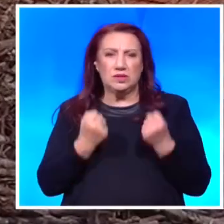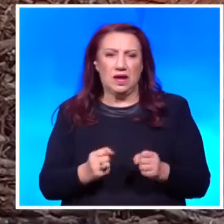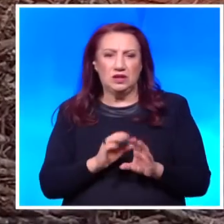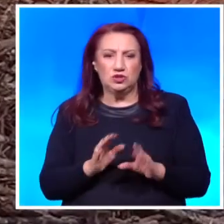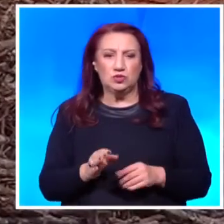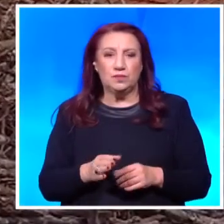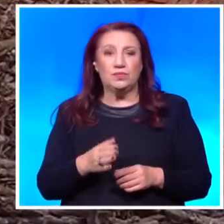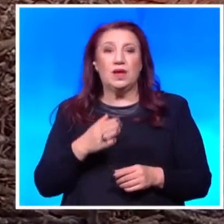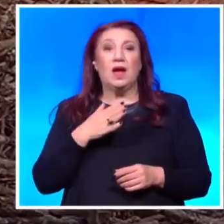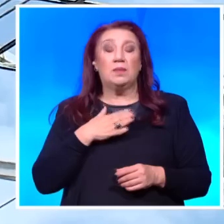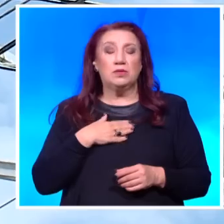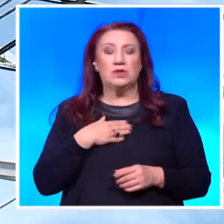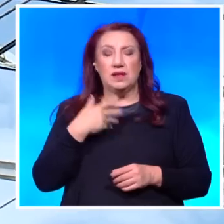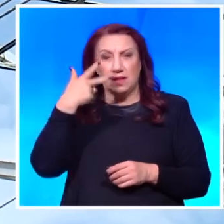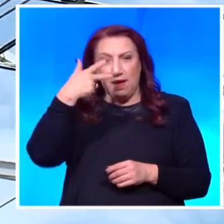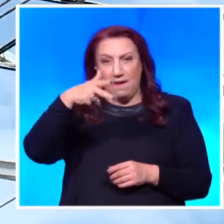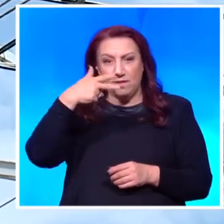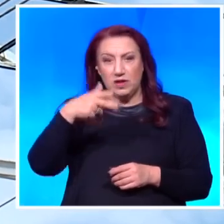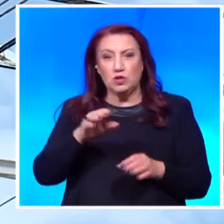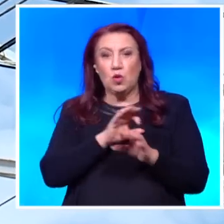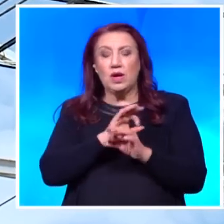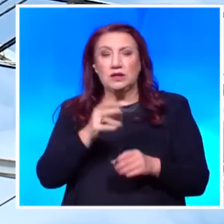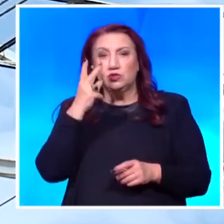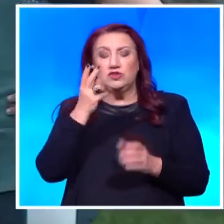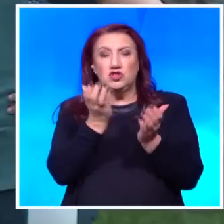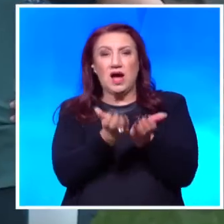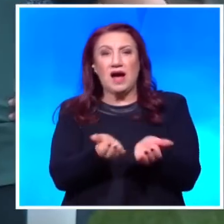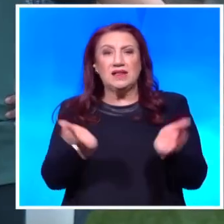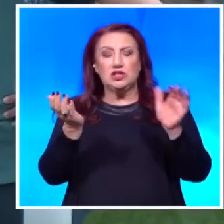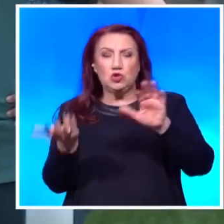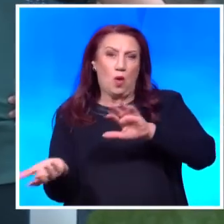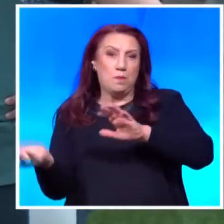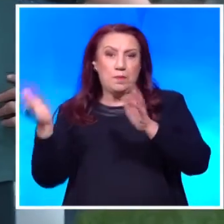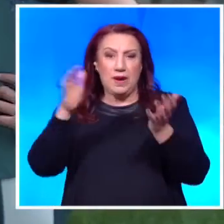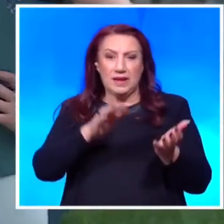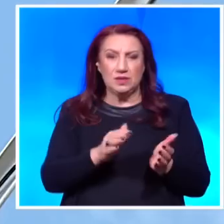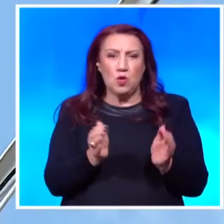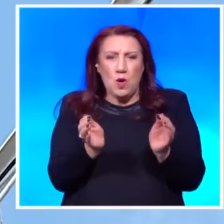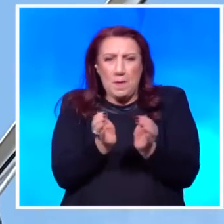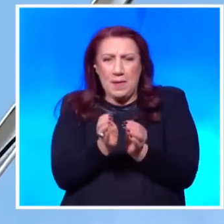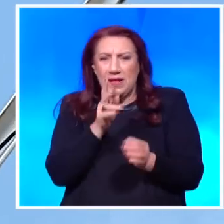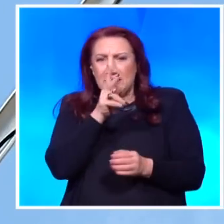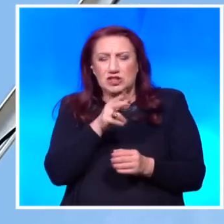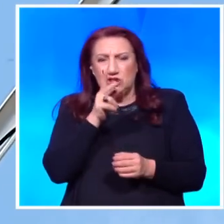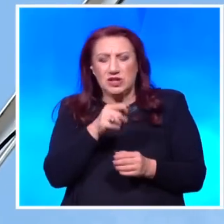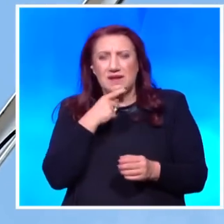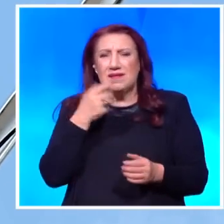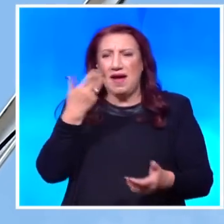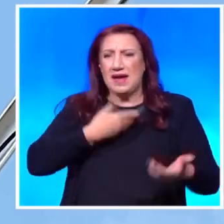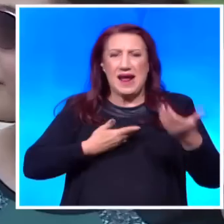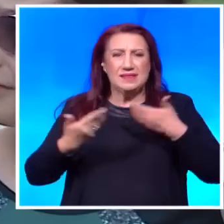Благодарение на видеонаблюдението бързо става ясно, че гнездото е паднало. Малките на Драго и Драга са ранени, а на помощ се притичват